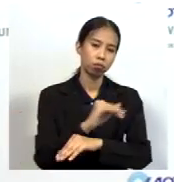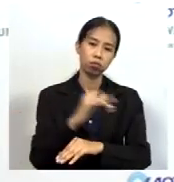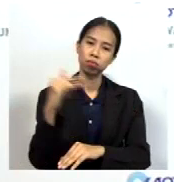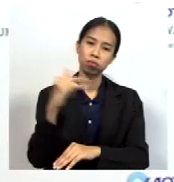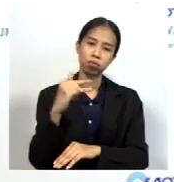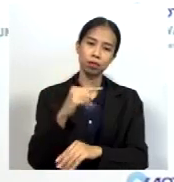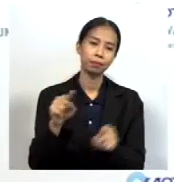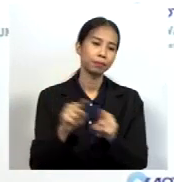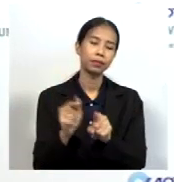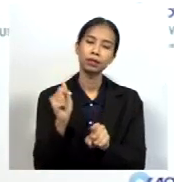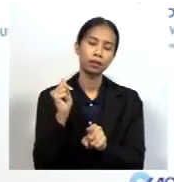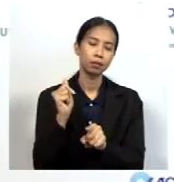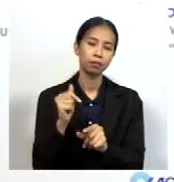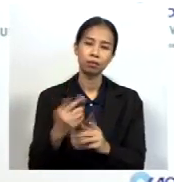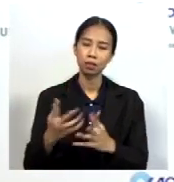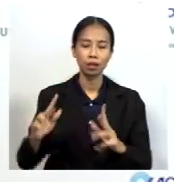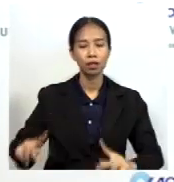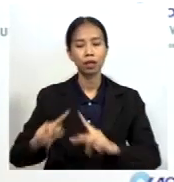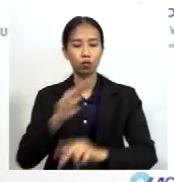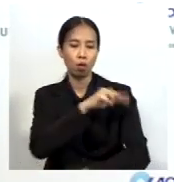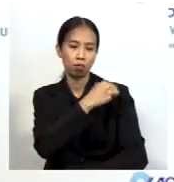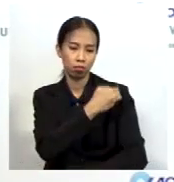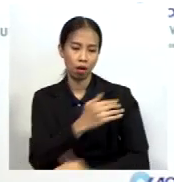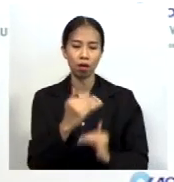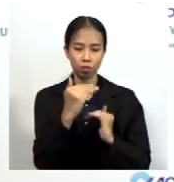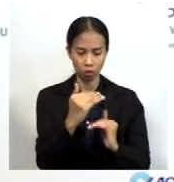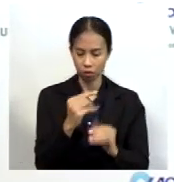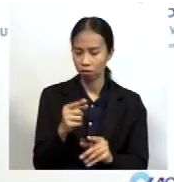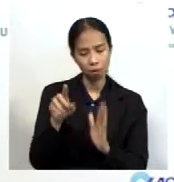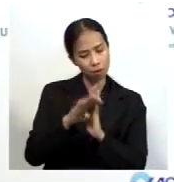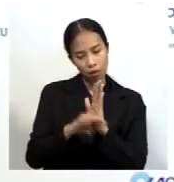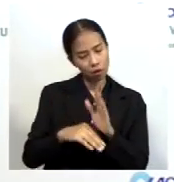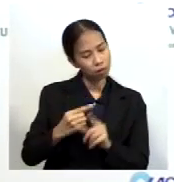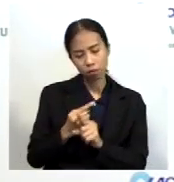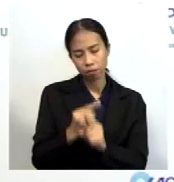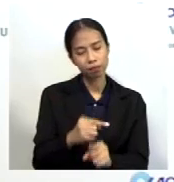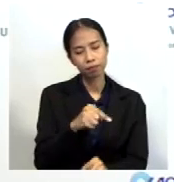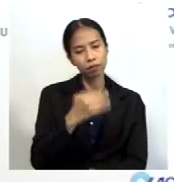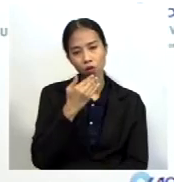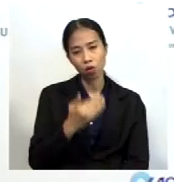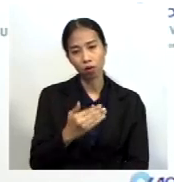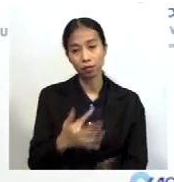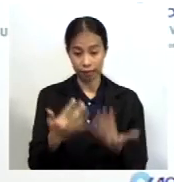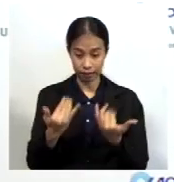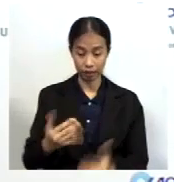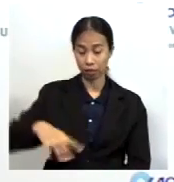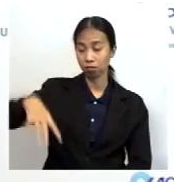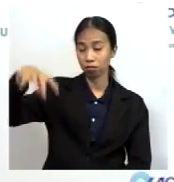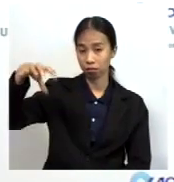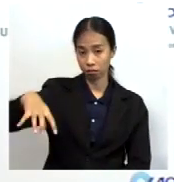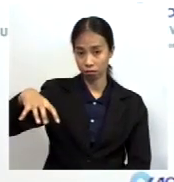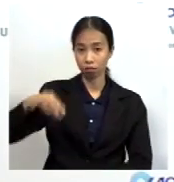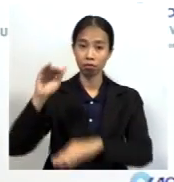ที่กระทรวงสาธารณสุขกำหนดไว้ตั้งแต่แรกนะครับคือขออนุญาตกำหนดเรียนท่านอย่างนี้ครับสนามบินสุวรรณภูมิ